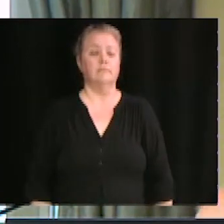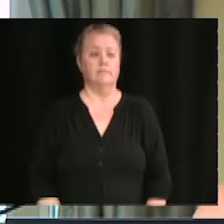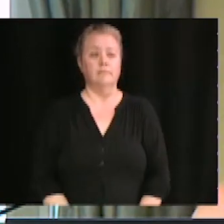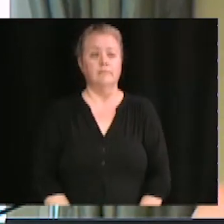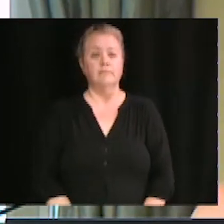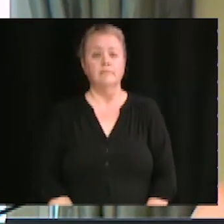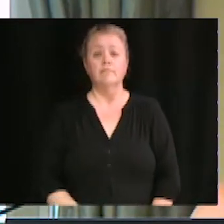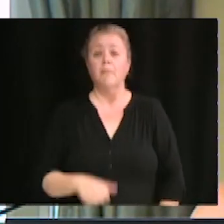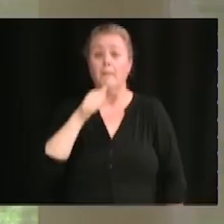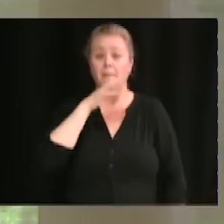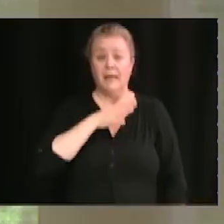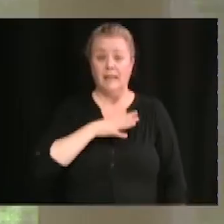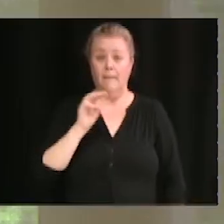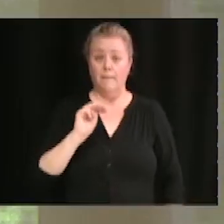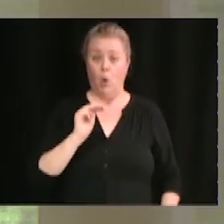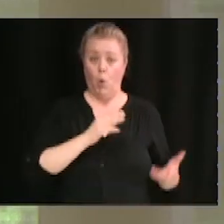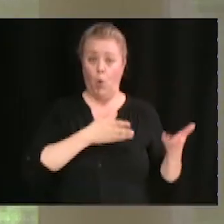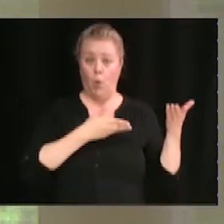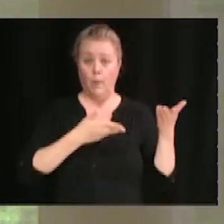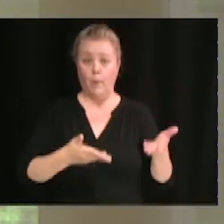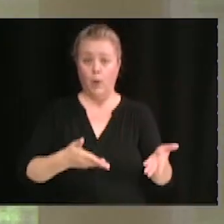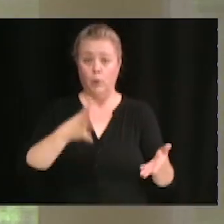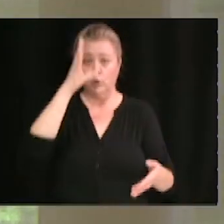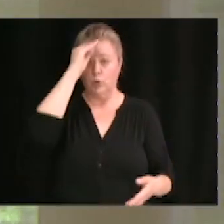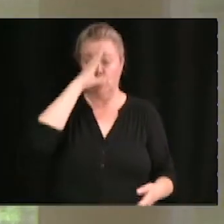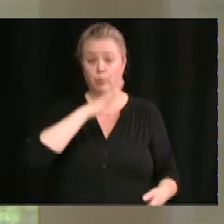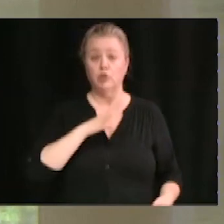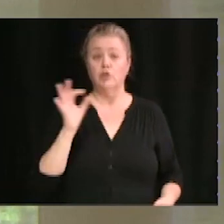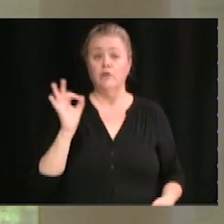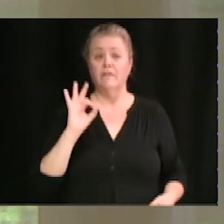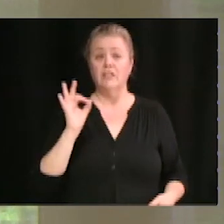Proposé par Mme Moreau, appuyé par M. Fréchette.